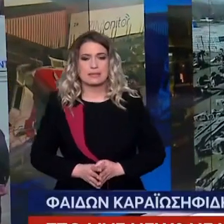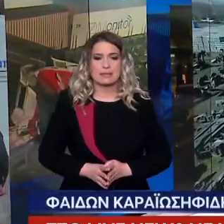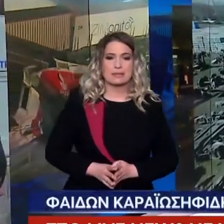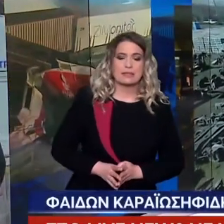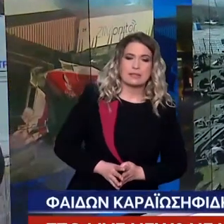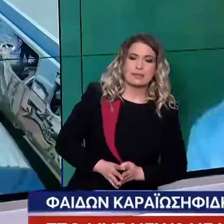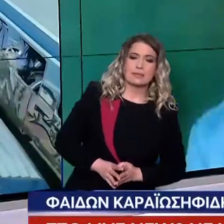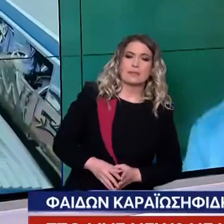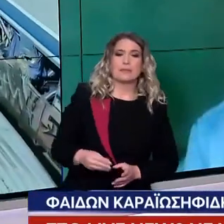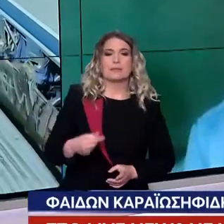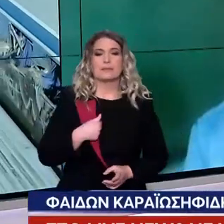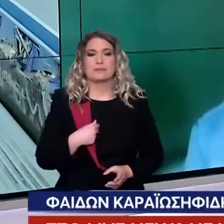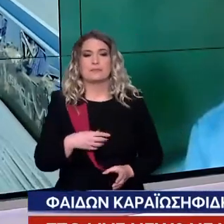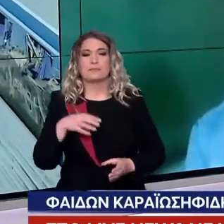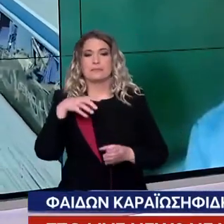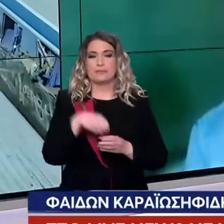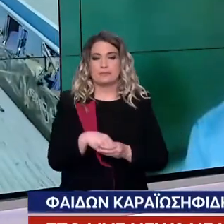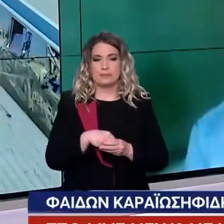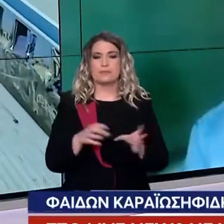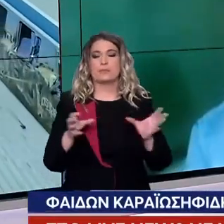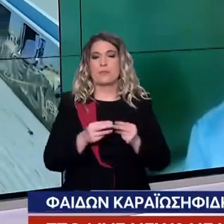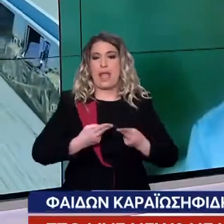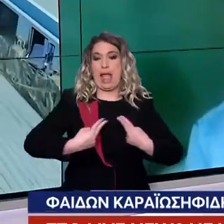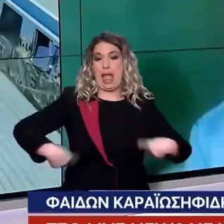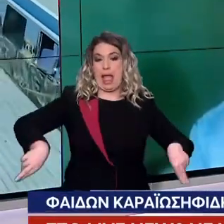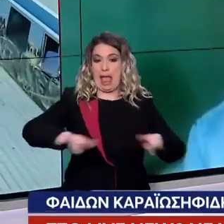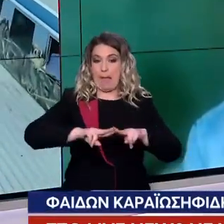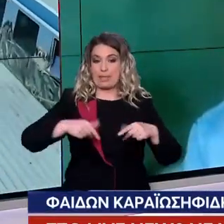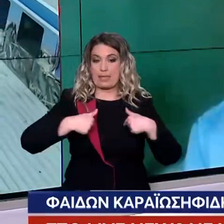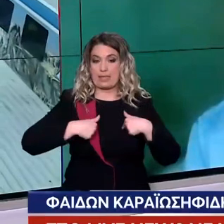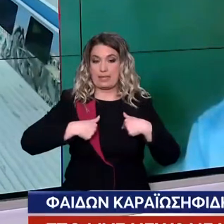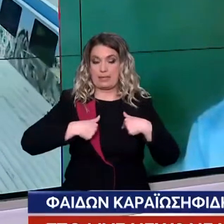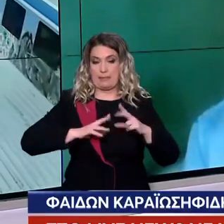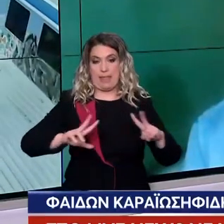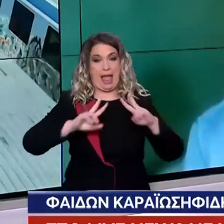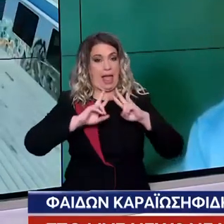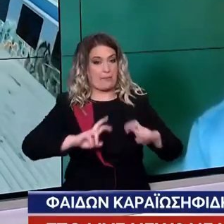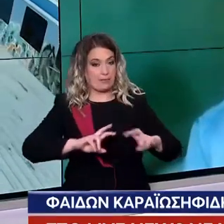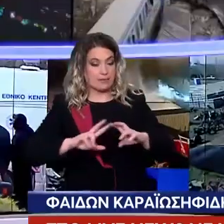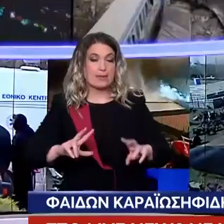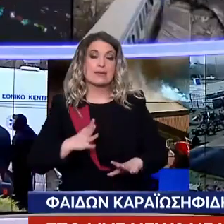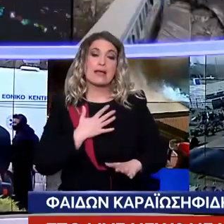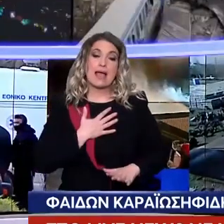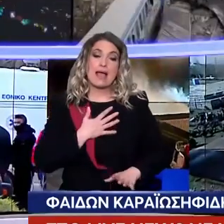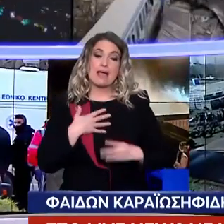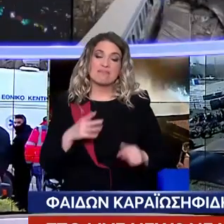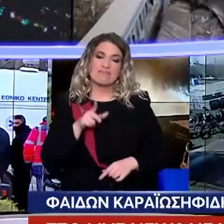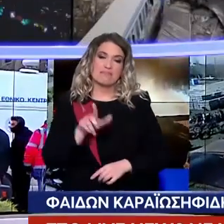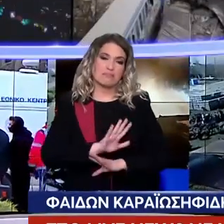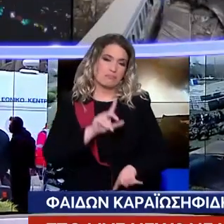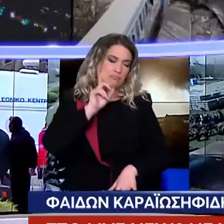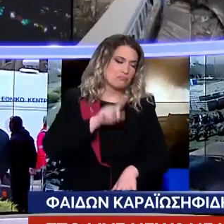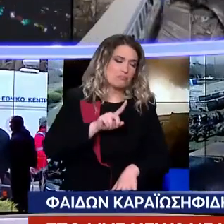διερευνήσαμε 5μελούς επιτροπής που διερευνήσαμε το περιστατικό και εμείς το είπαμε ευγενικά παντελής έλλειψη